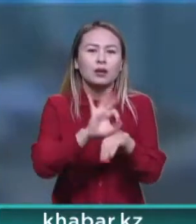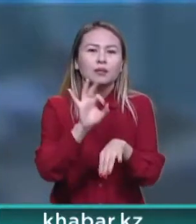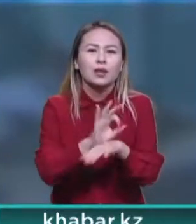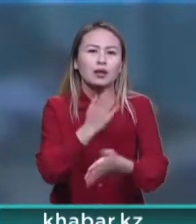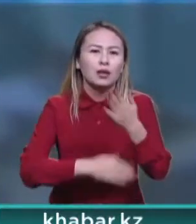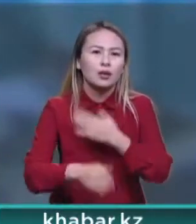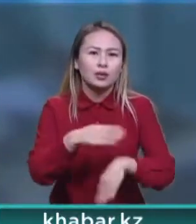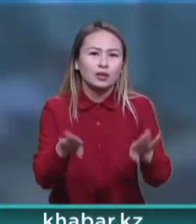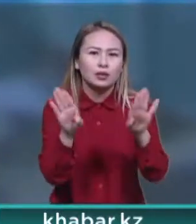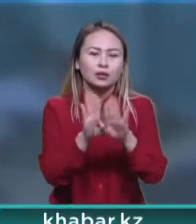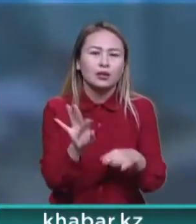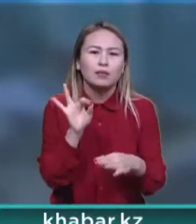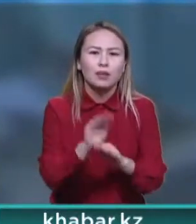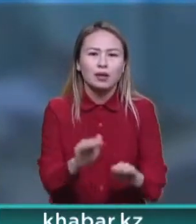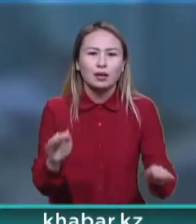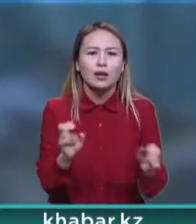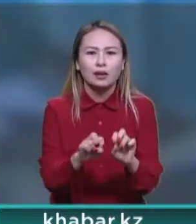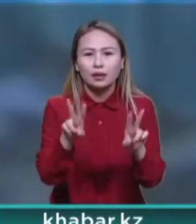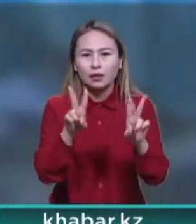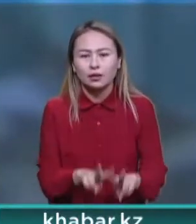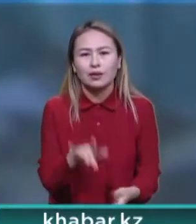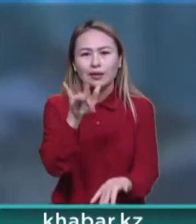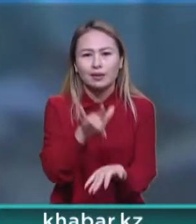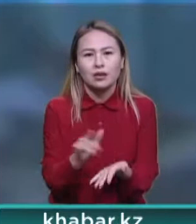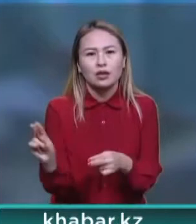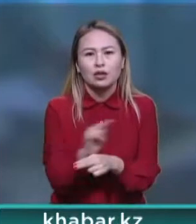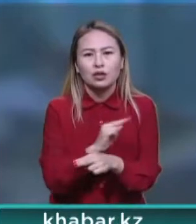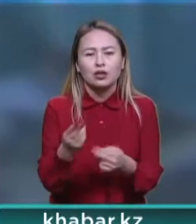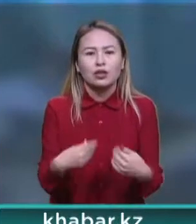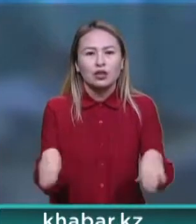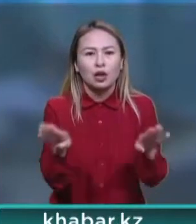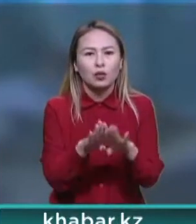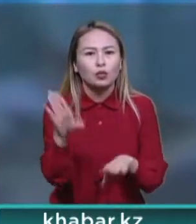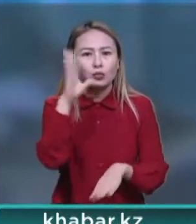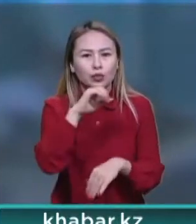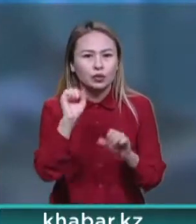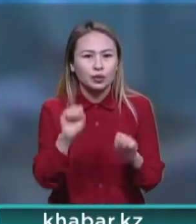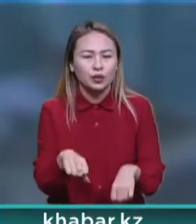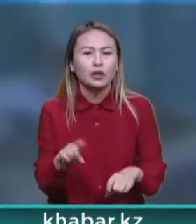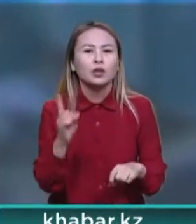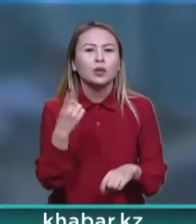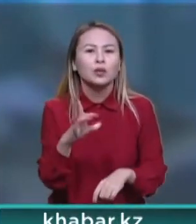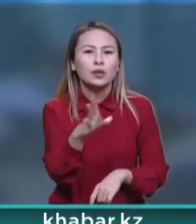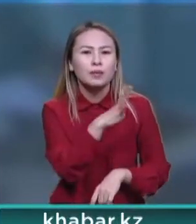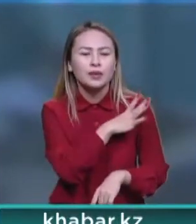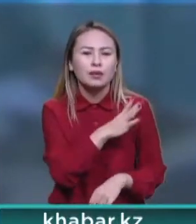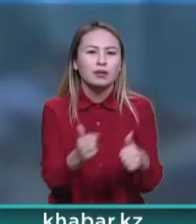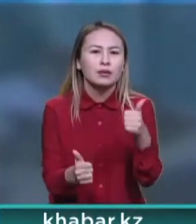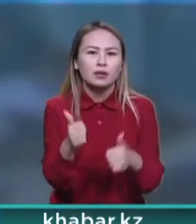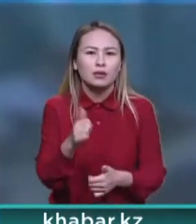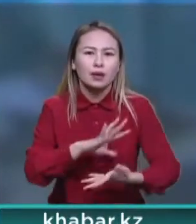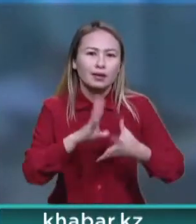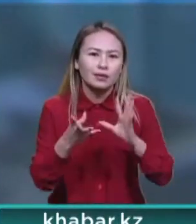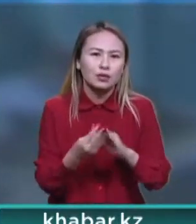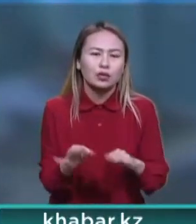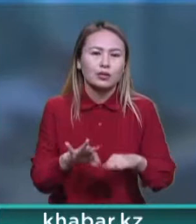Өскемендегі аутизм және сал ауруына шалдыққан балаларға арналған оңалту орталығы жабылуы мүмкін. Өйткені өткізілген тендердің